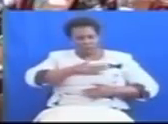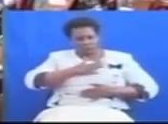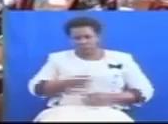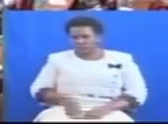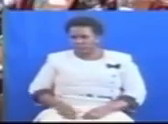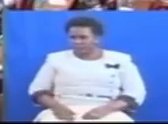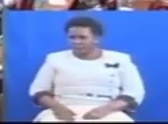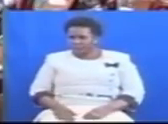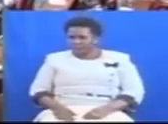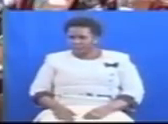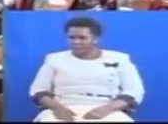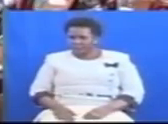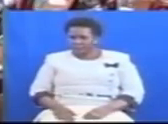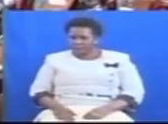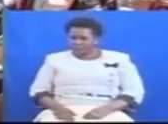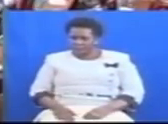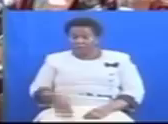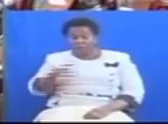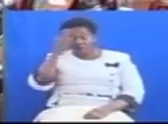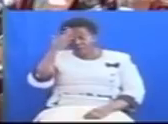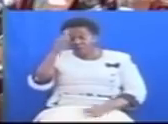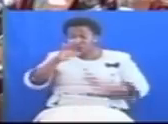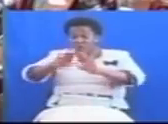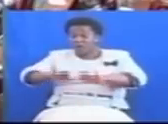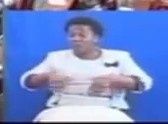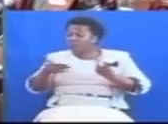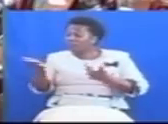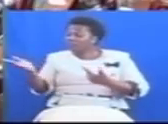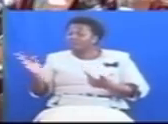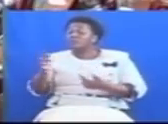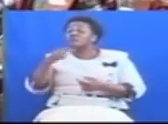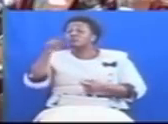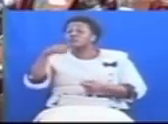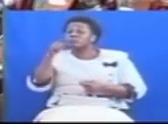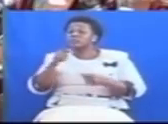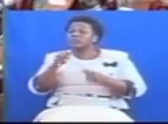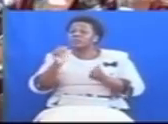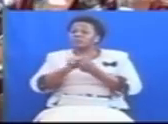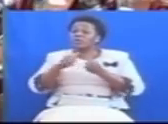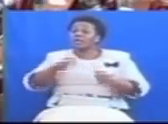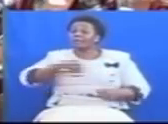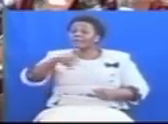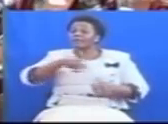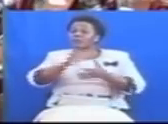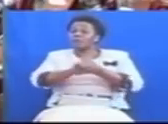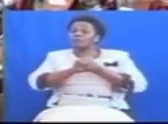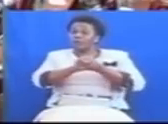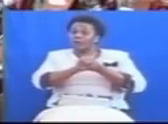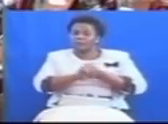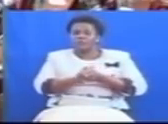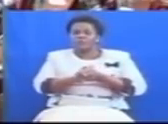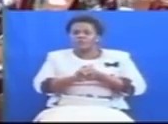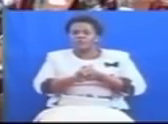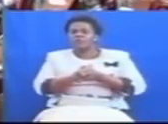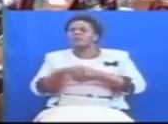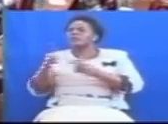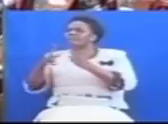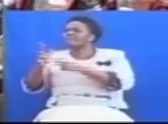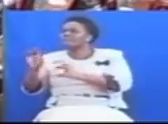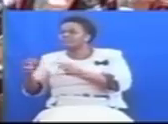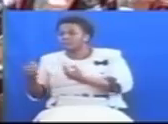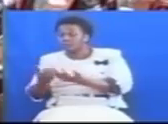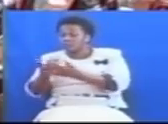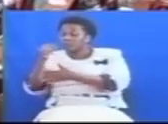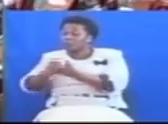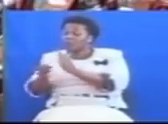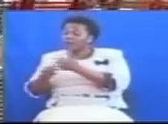hawa wanapouliza kuhusu kero za muungano na vipi zinatatuliwa, ni kwamba tunaporudi kwa wapiga kura wetu tunazikuta.